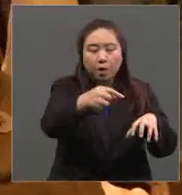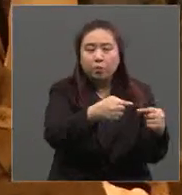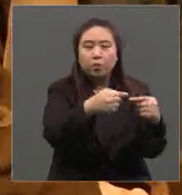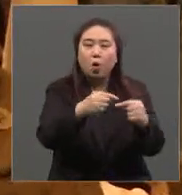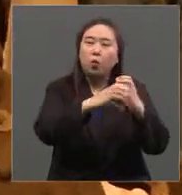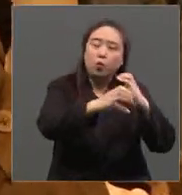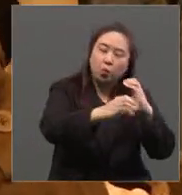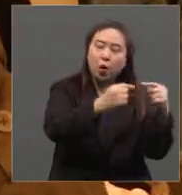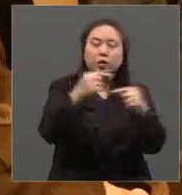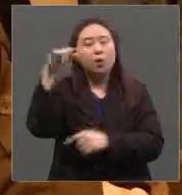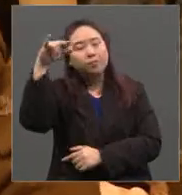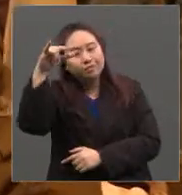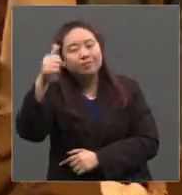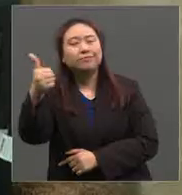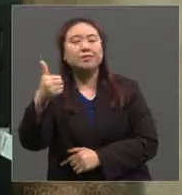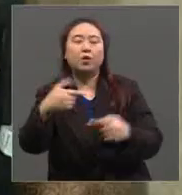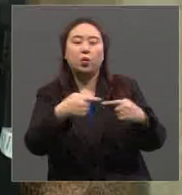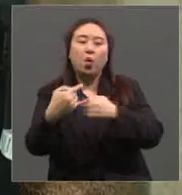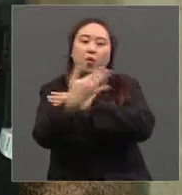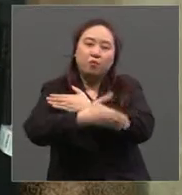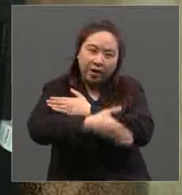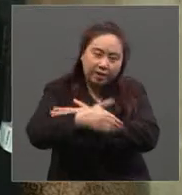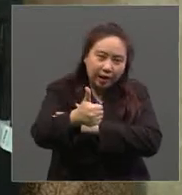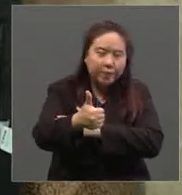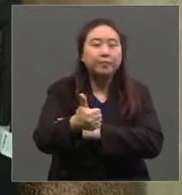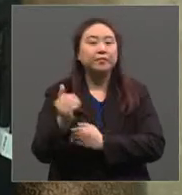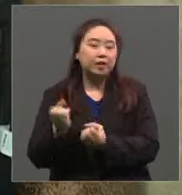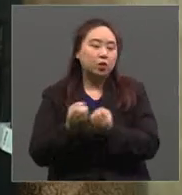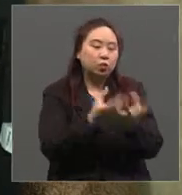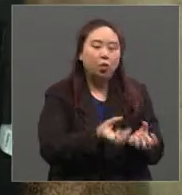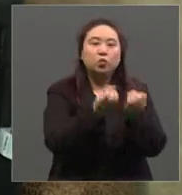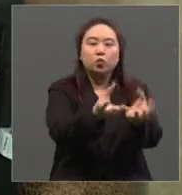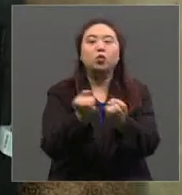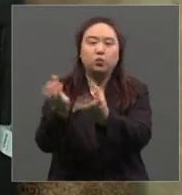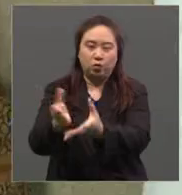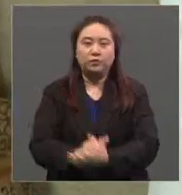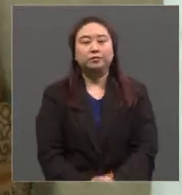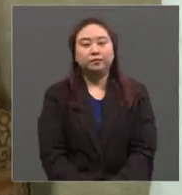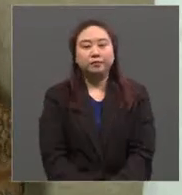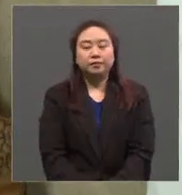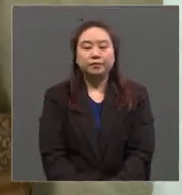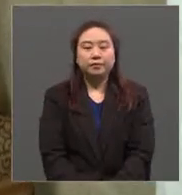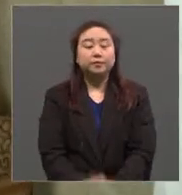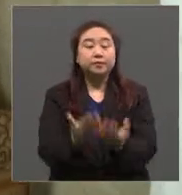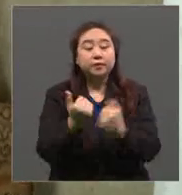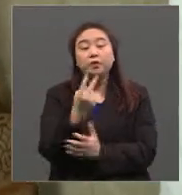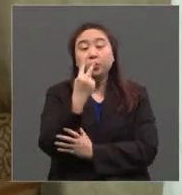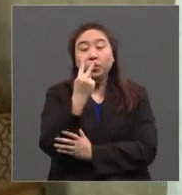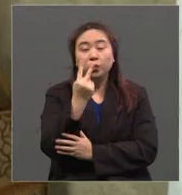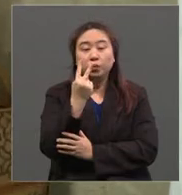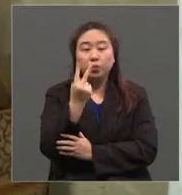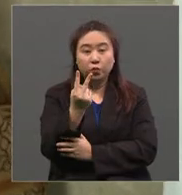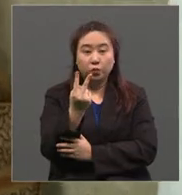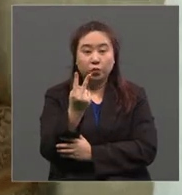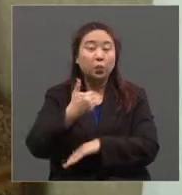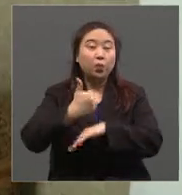าทั้งชุมทางบางซื่อไปตรงนครชัยแอร์หรือว่าสถานีขนส่งหมอชิตก็มีลองฟังเสียงบางช่วงบางตอนจากท